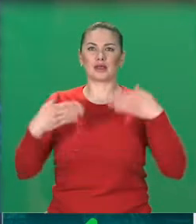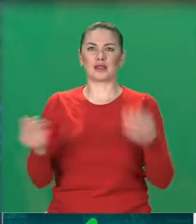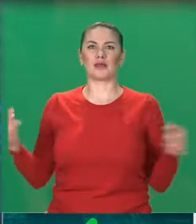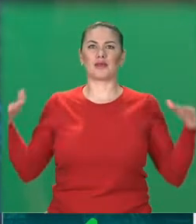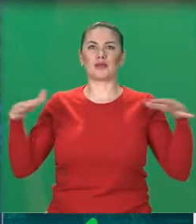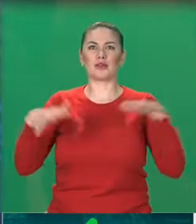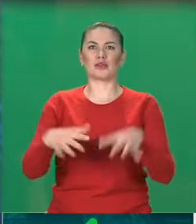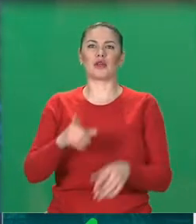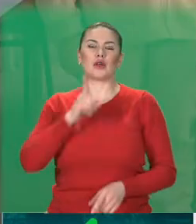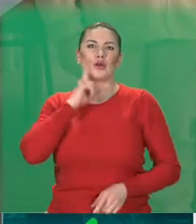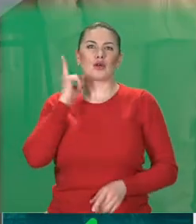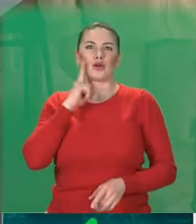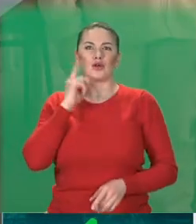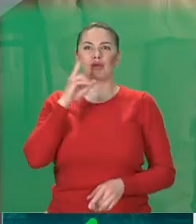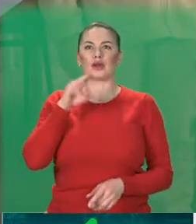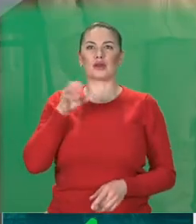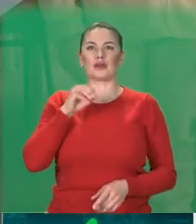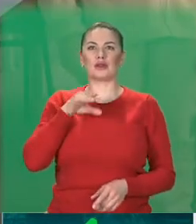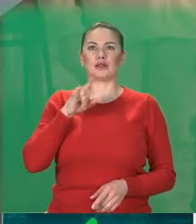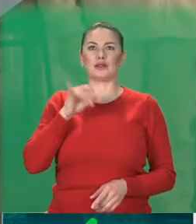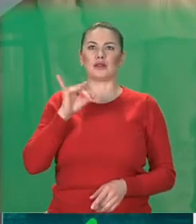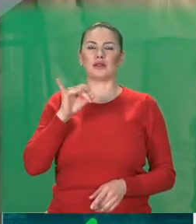победителей в дом-интернат пришли юнармейцы, кадеты,